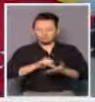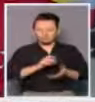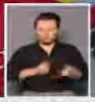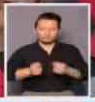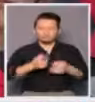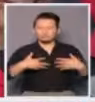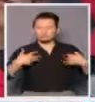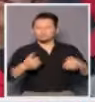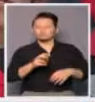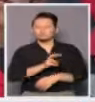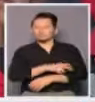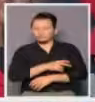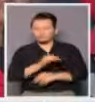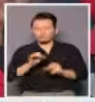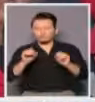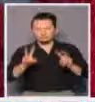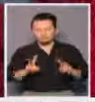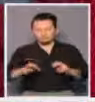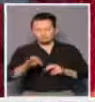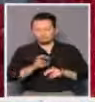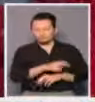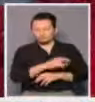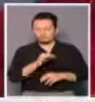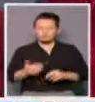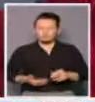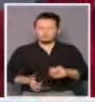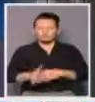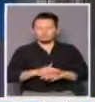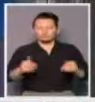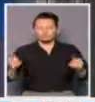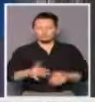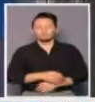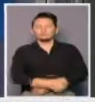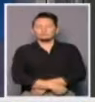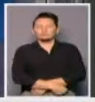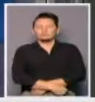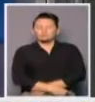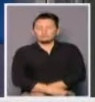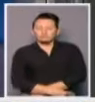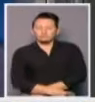управления здравоохранения, специалисты в области медицины и жители села.